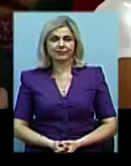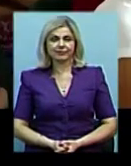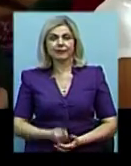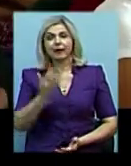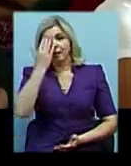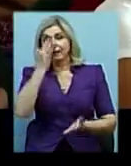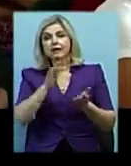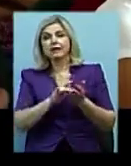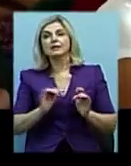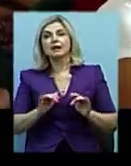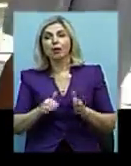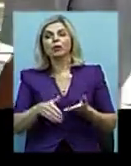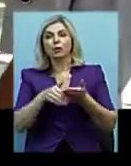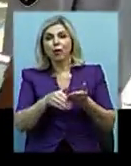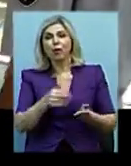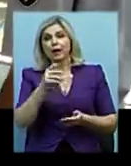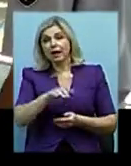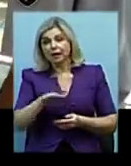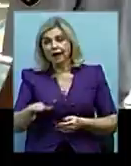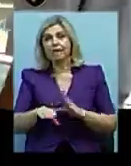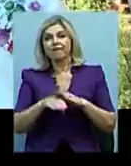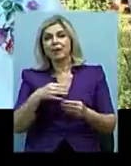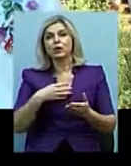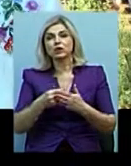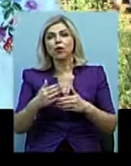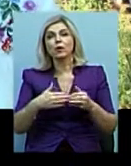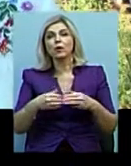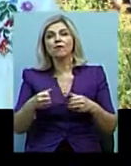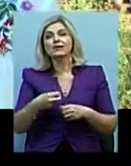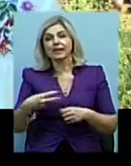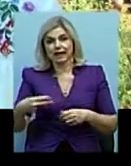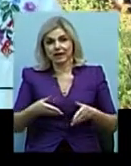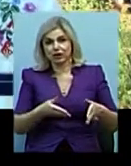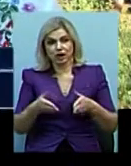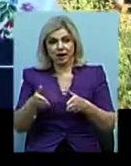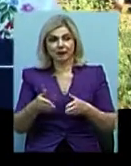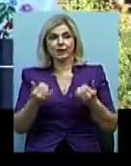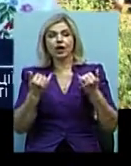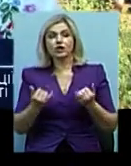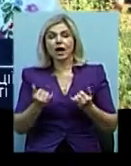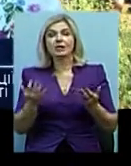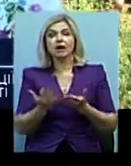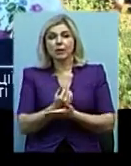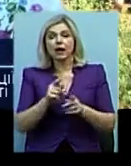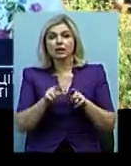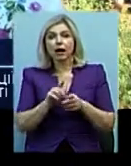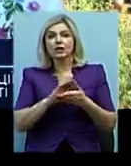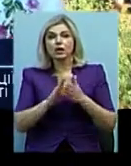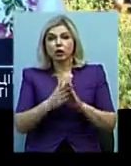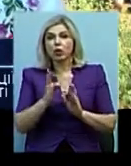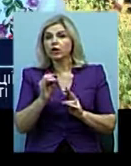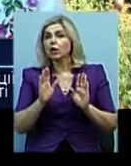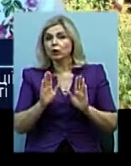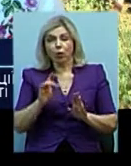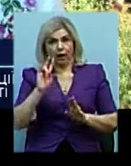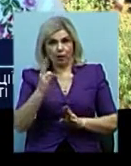Мета заходу – допомогти підліткам обрати свій професійний шлях. Зараз така ситуація склалася не лише в Миколаївській області, але й по всій Україні,